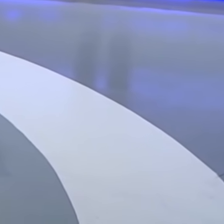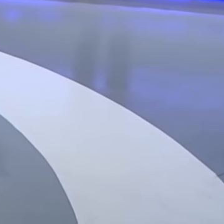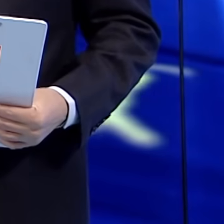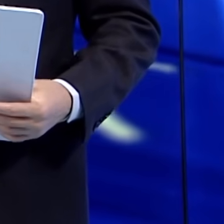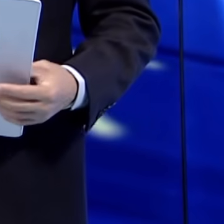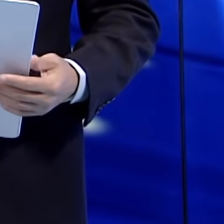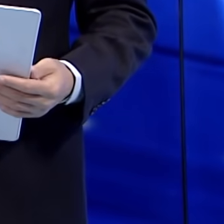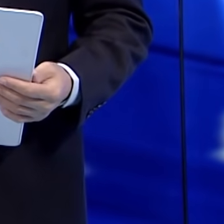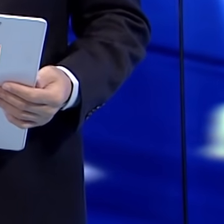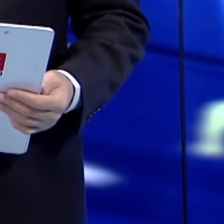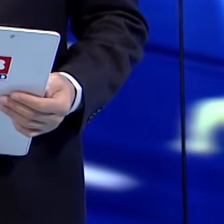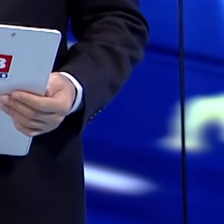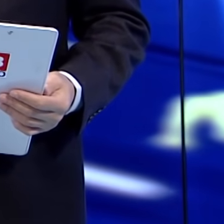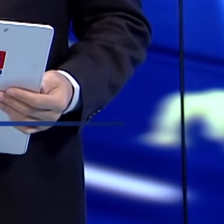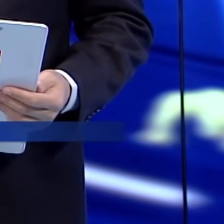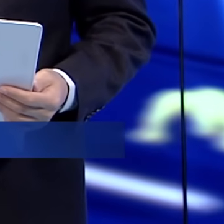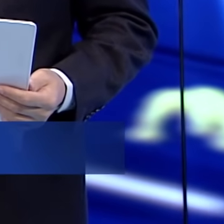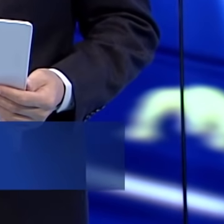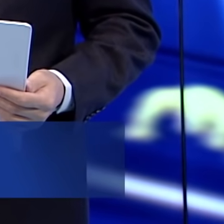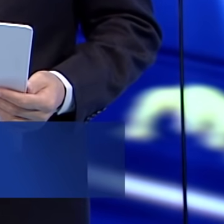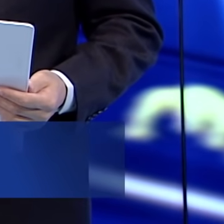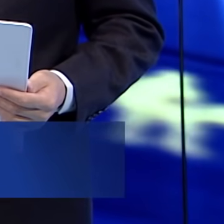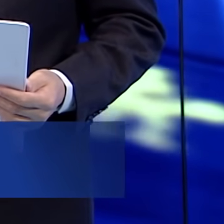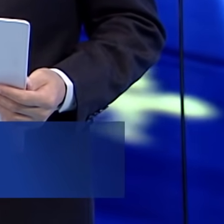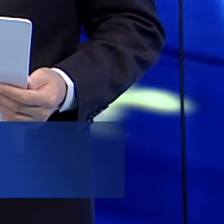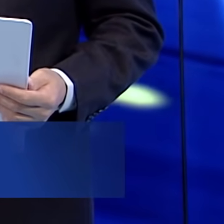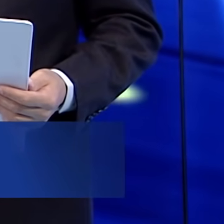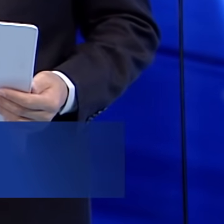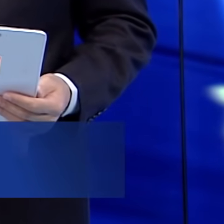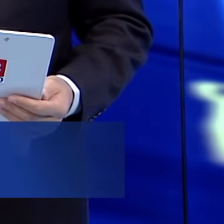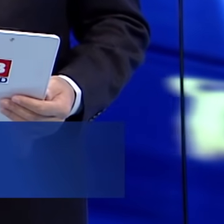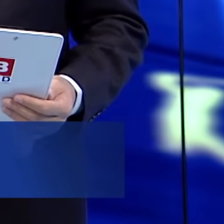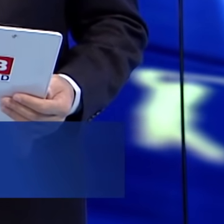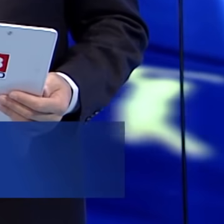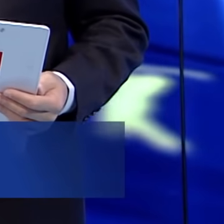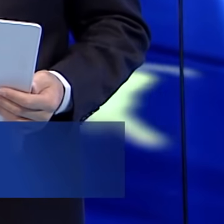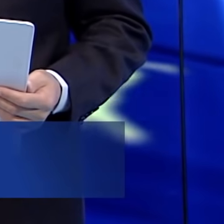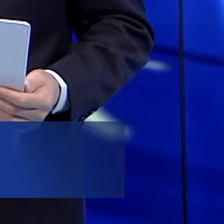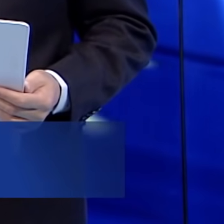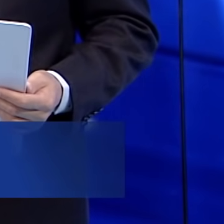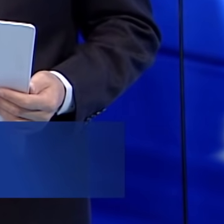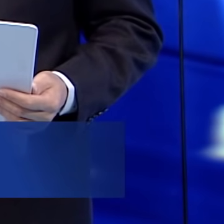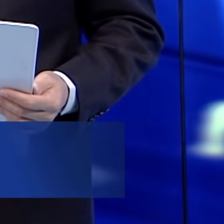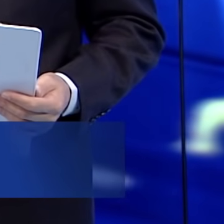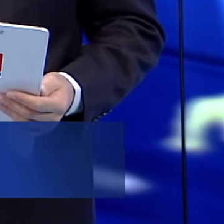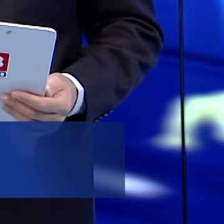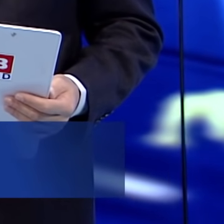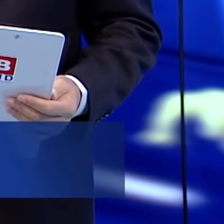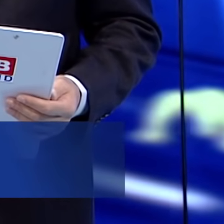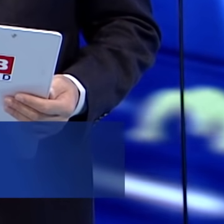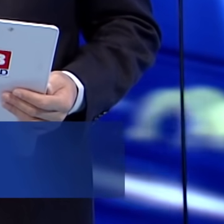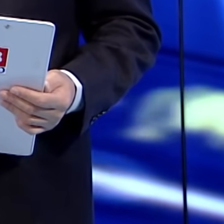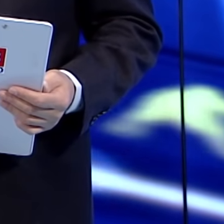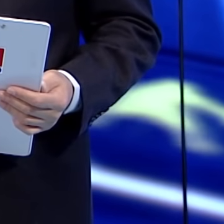хүргэе. Монголын дугуй холбооноос жил бүр зохион байгуулдаг уулын дугуйн насан туршийн болон сонирхтын улсын ав шалгуулах тэмцээний амралтын өдрүүдэд болох гэж